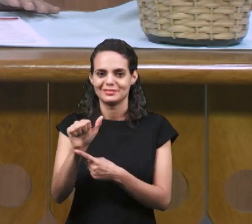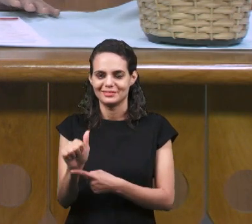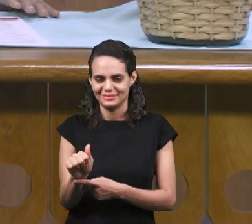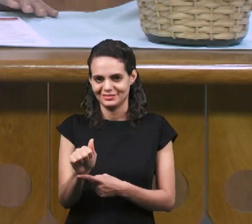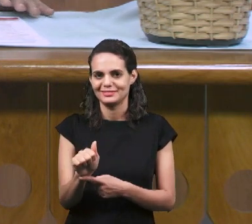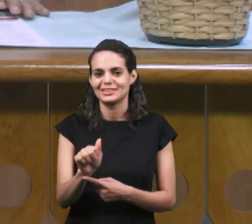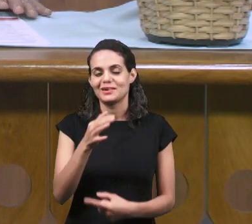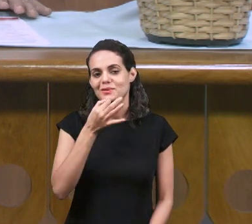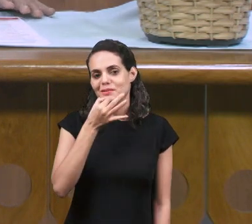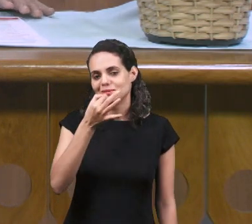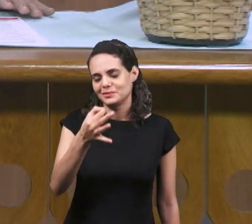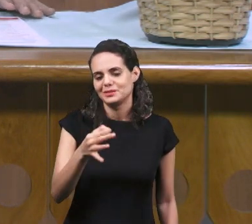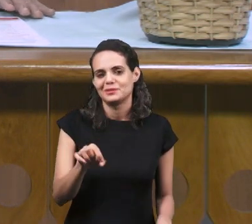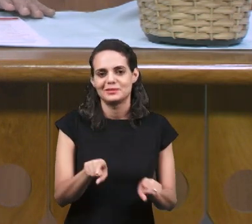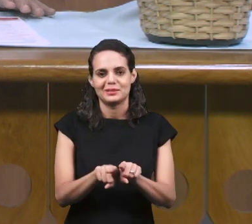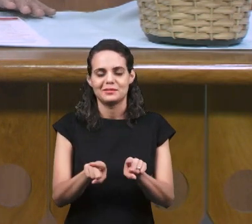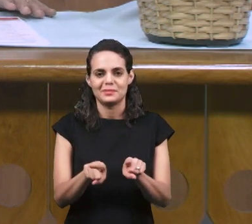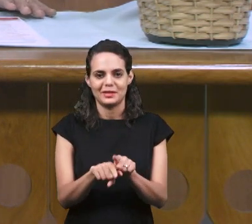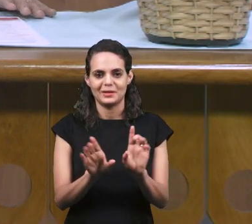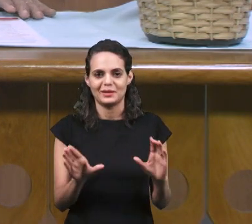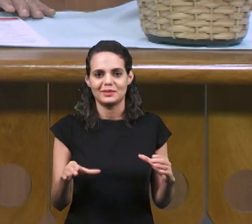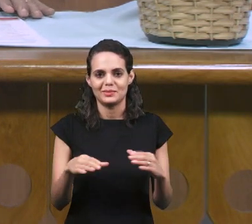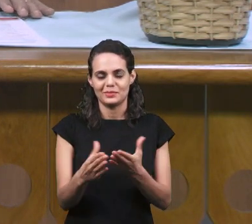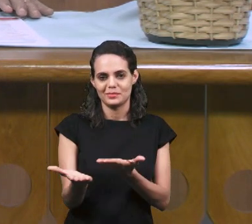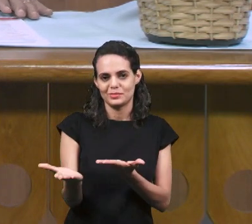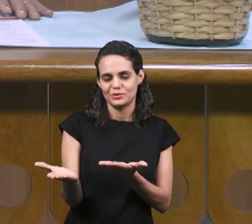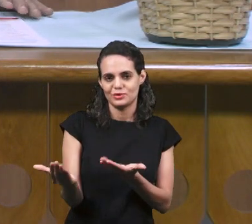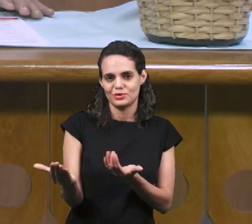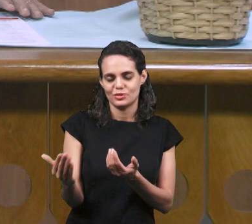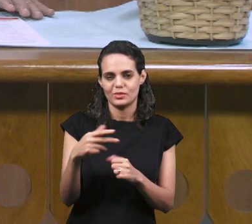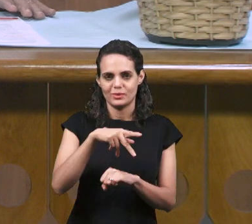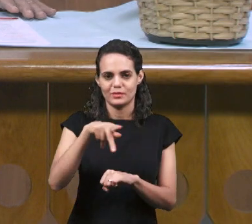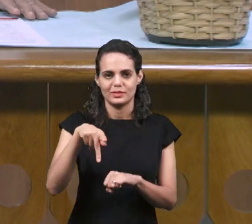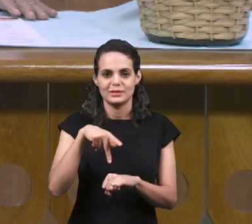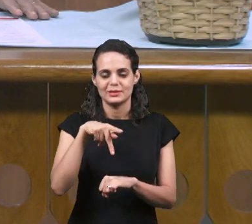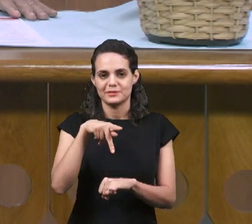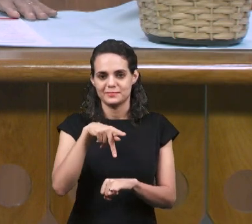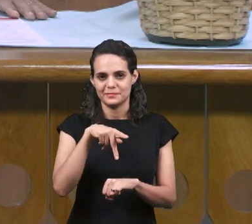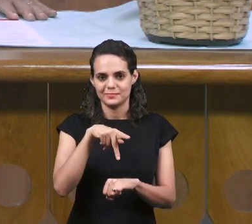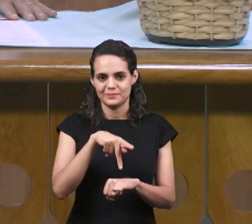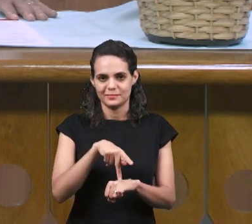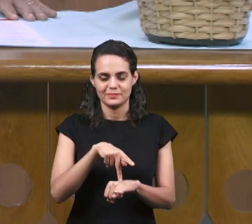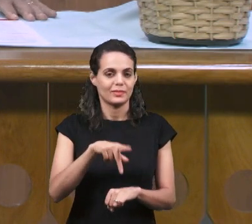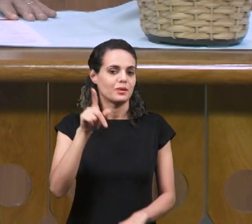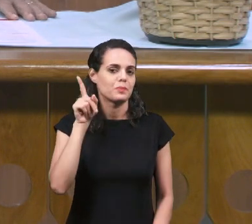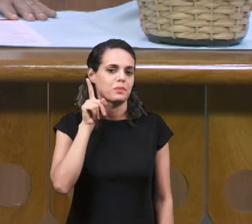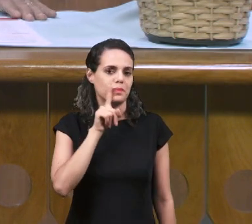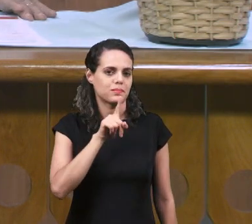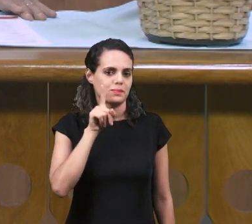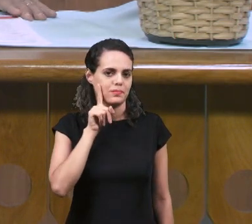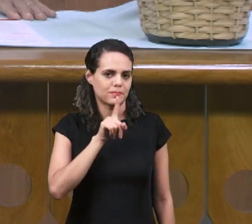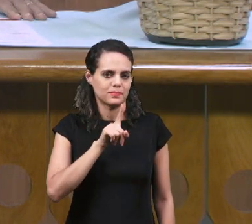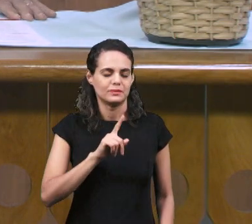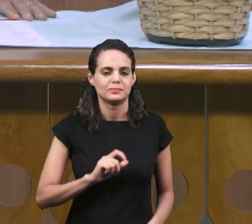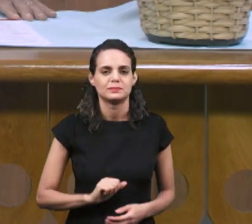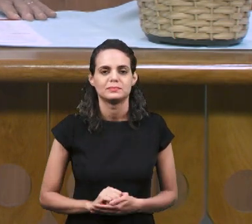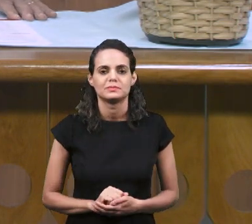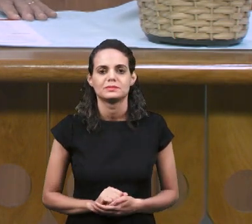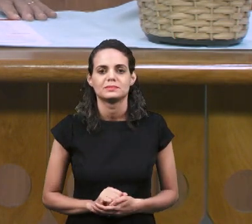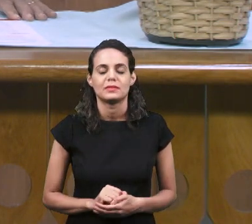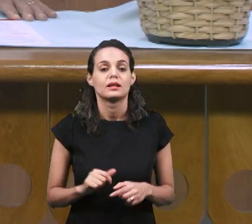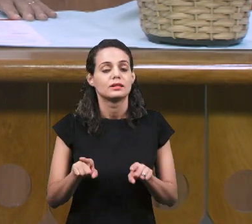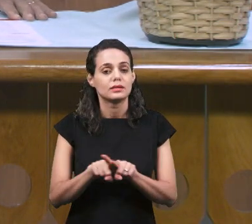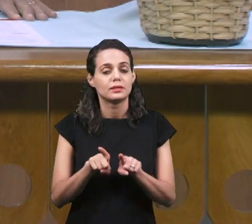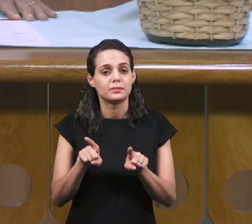Hollandaine, l'État de Floride, les États-Unis, de le même pasteur. Nous avons ici